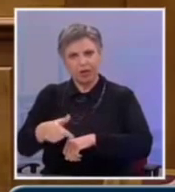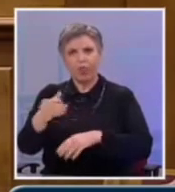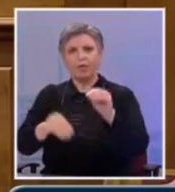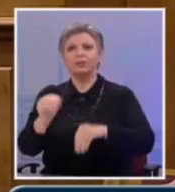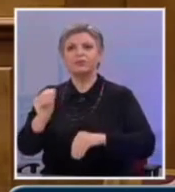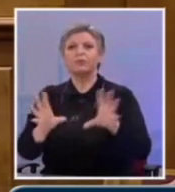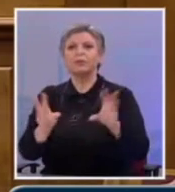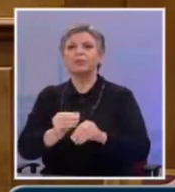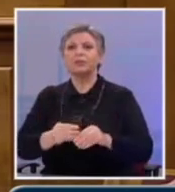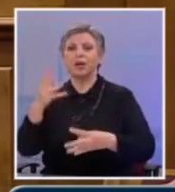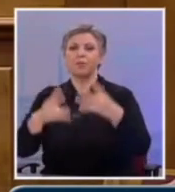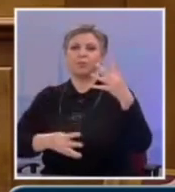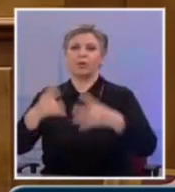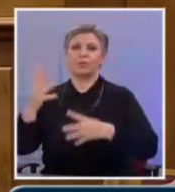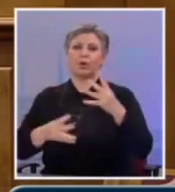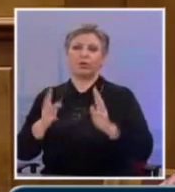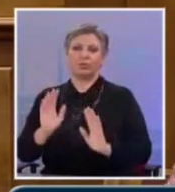Και σας ρωτάω ευθέως